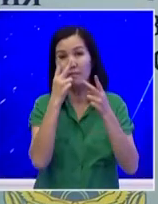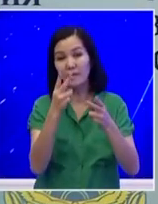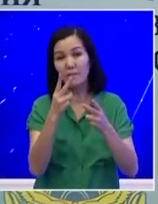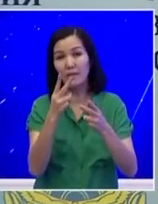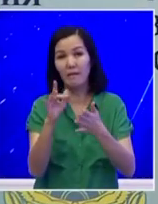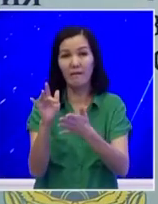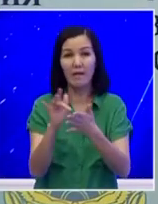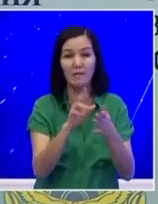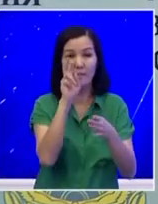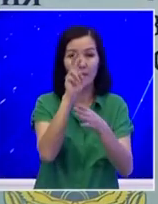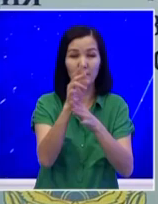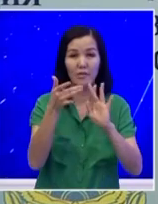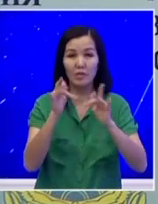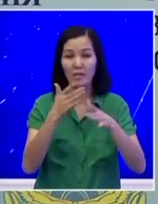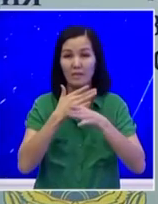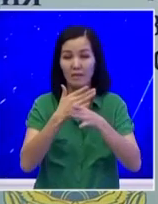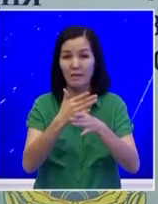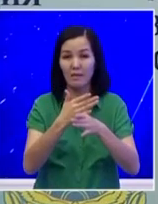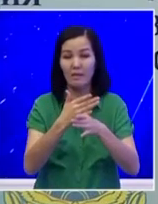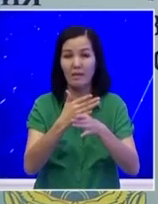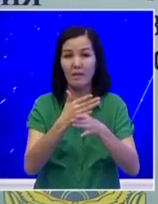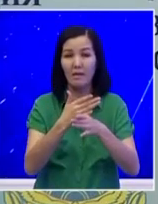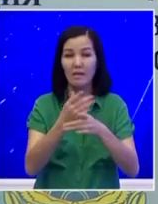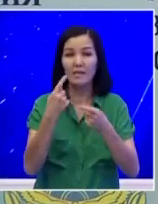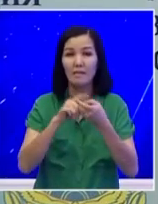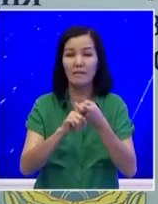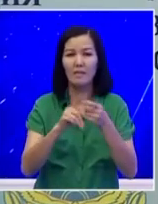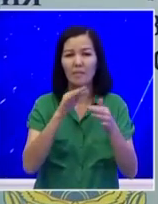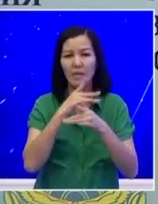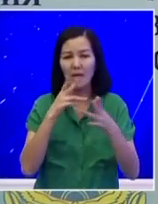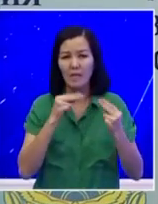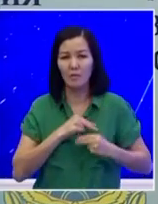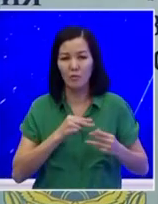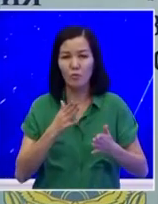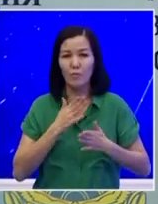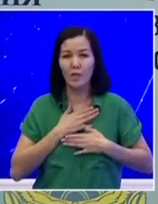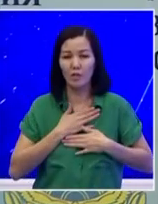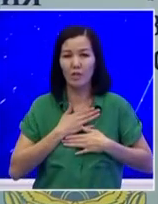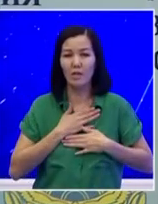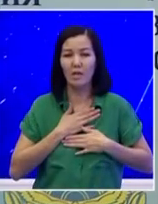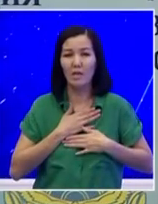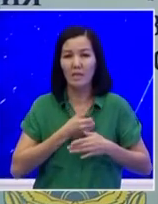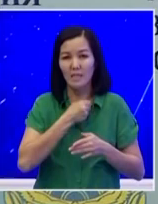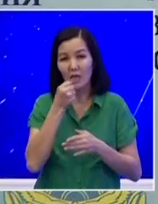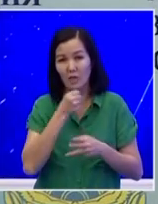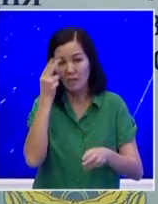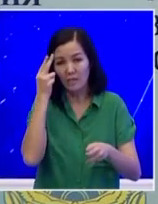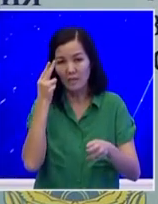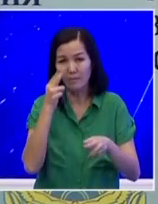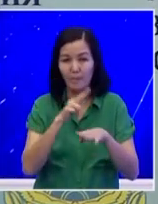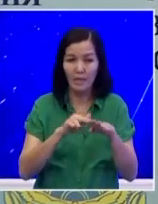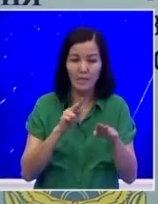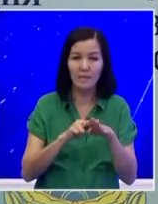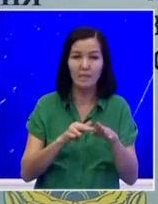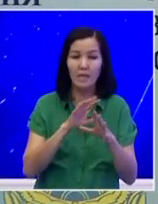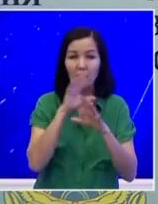посетить достопримечательность департамента, которая связана с многолетним трудом наших наставников, и где также хранится